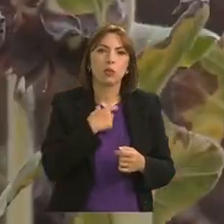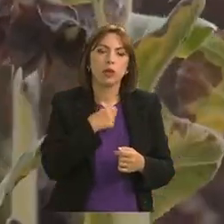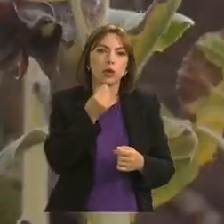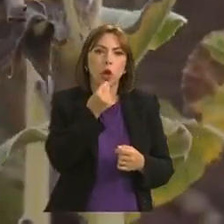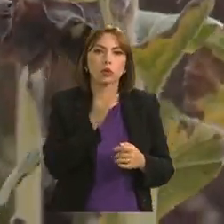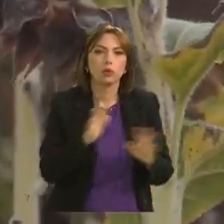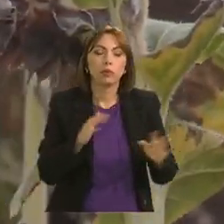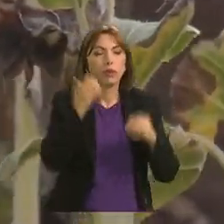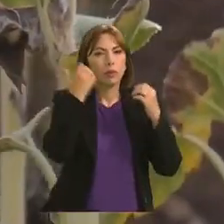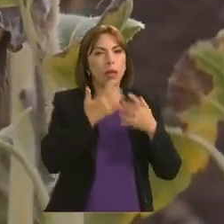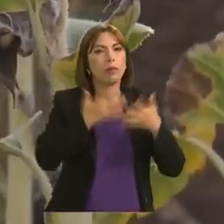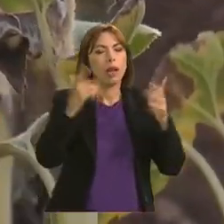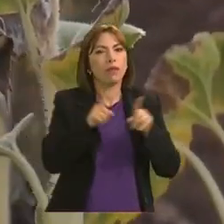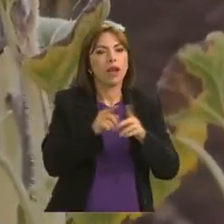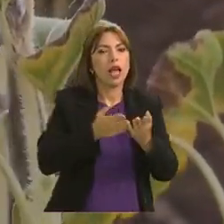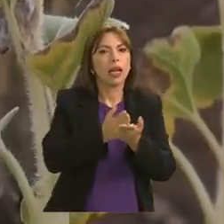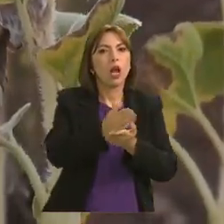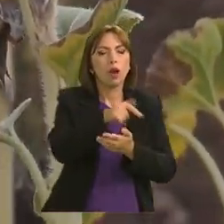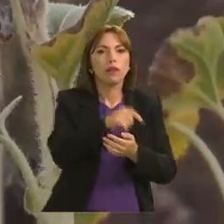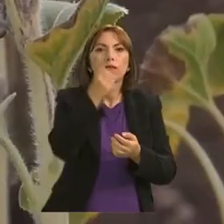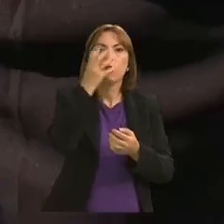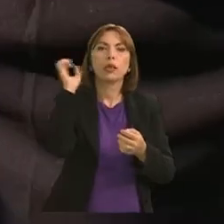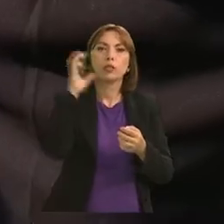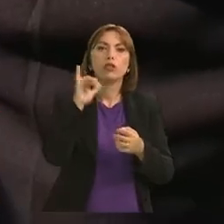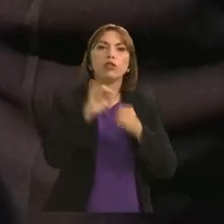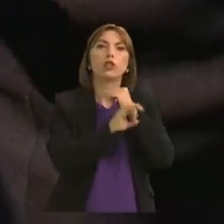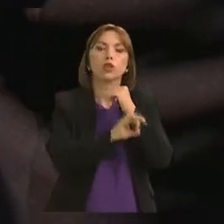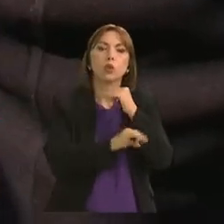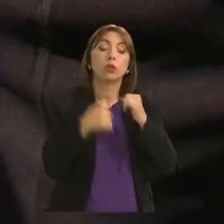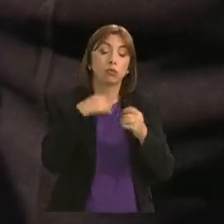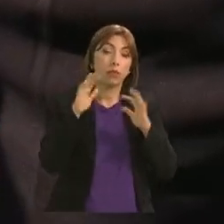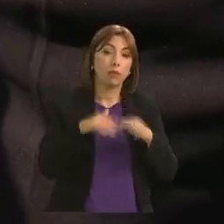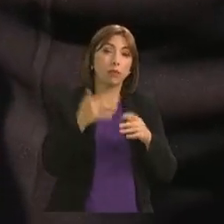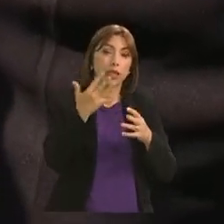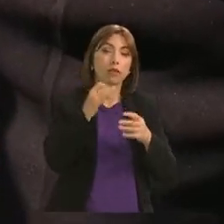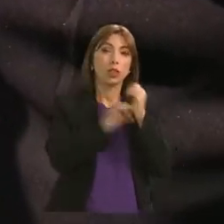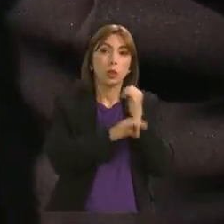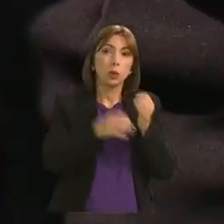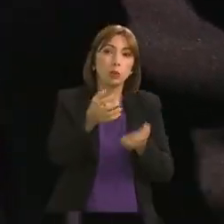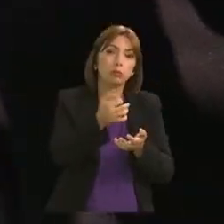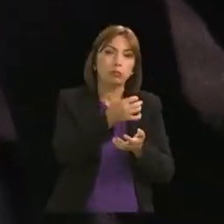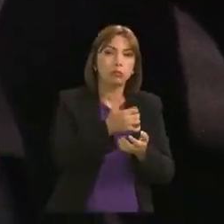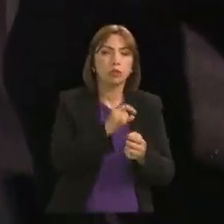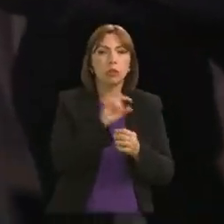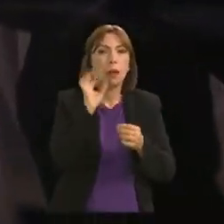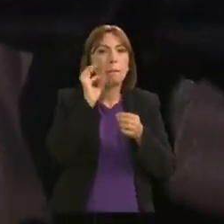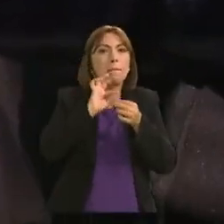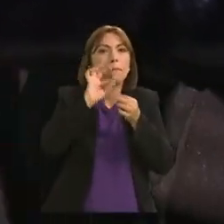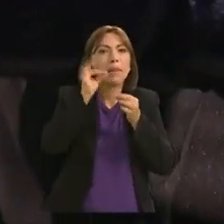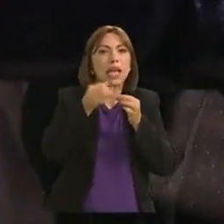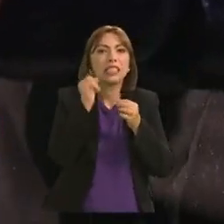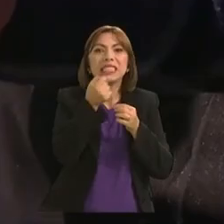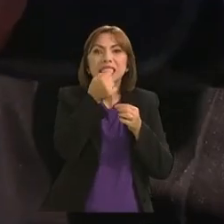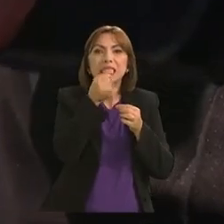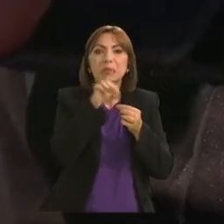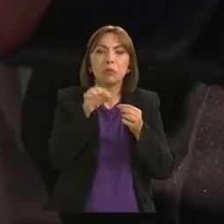consuma. Pierderi mari sunt și la recoltele de floarea soarelui și struguri. Am recoltat câțiva struguri, deci doar numai pelița și cu sâmburii.